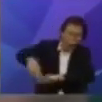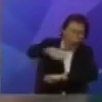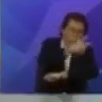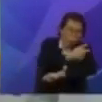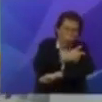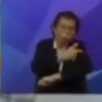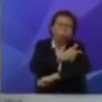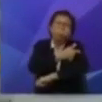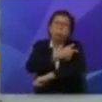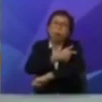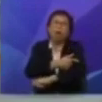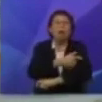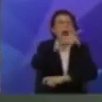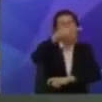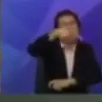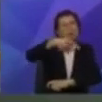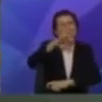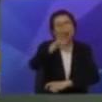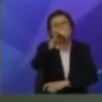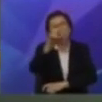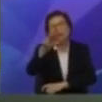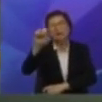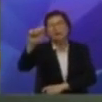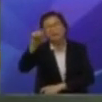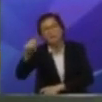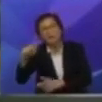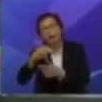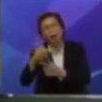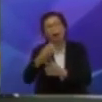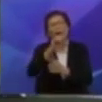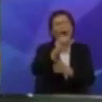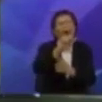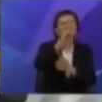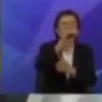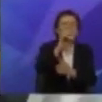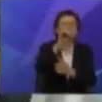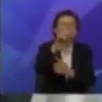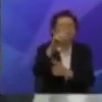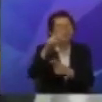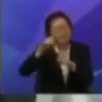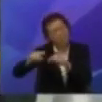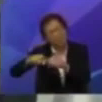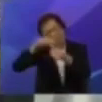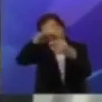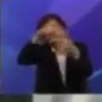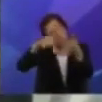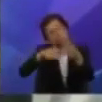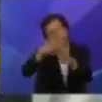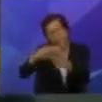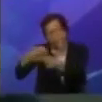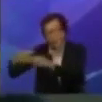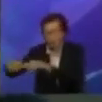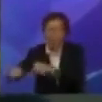kira dia sama Pfizer ke AstraZeneca ke Sputnik ke Moderna, apa lagi macam-macam jenama yang kita